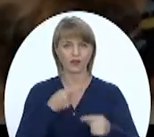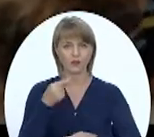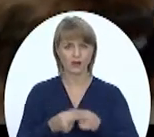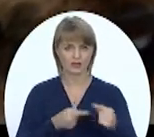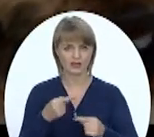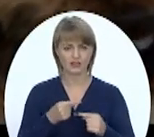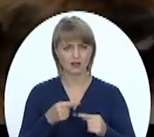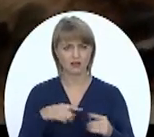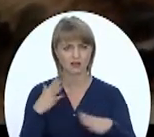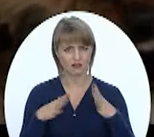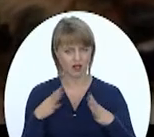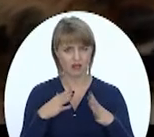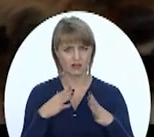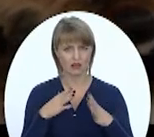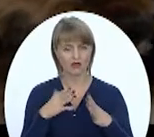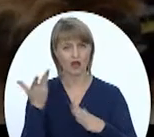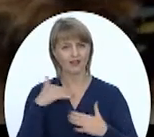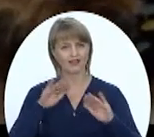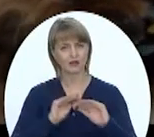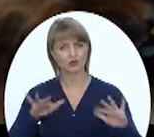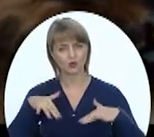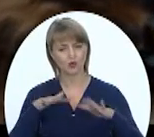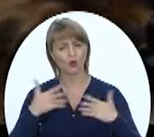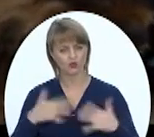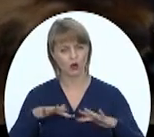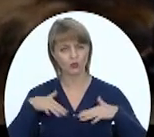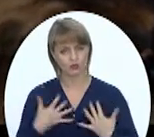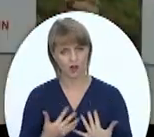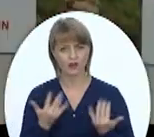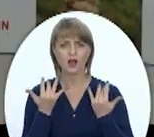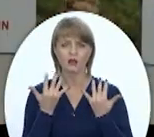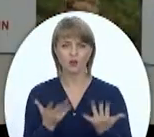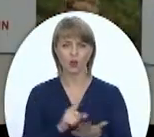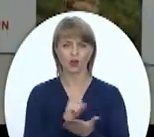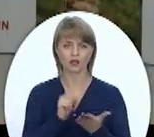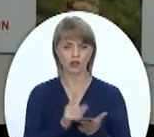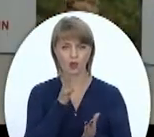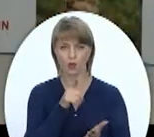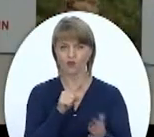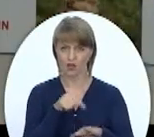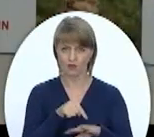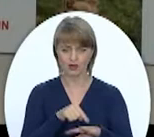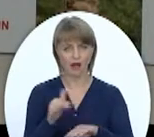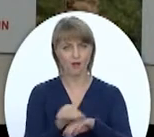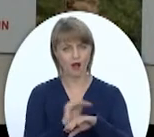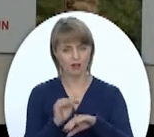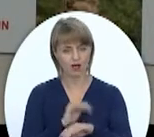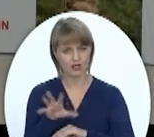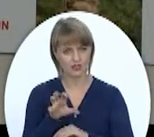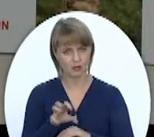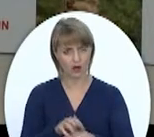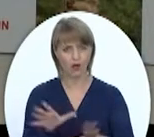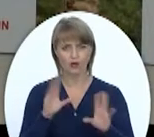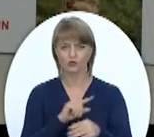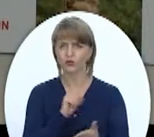провести занятие, определить, какой ход, когда дети уже устали, сколько они должны по времени погладить собаку, потому